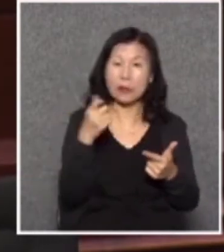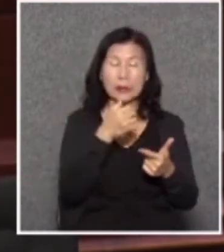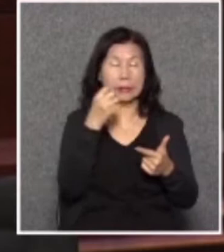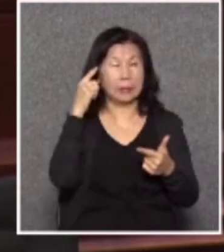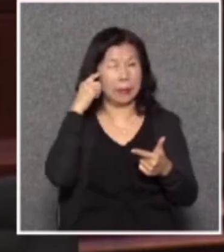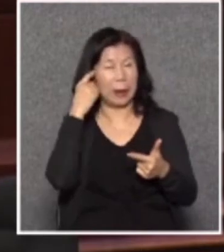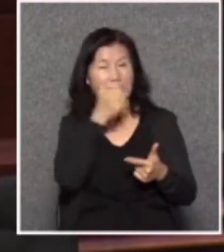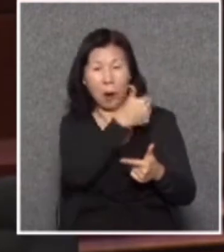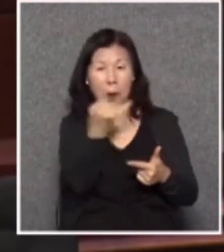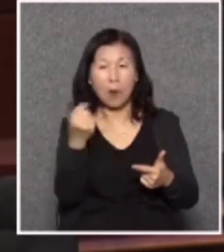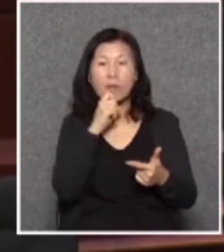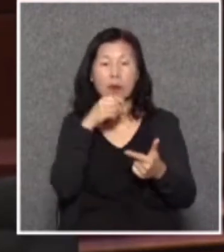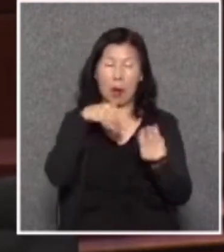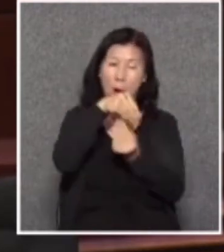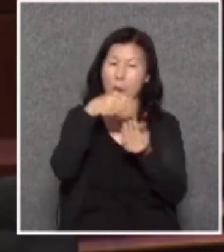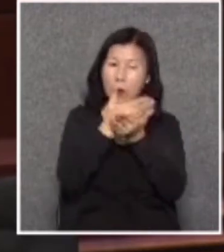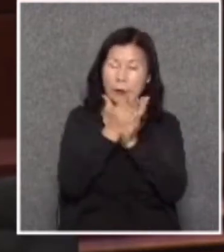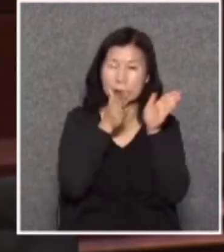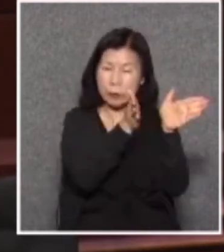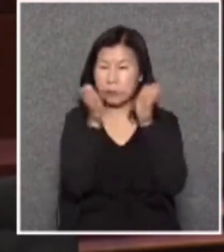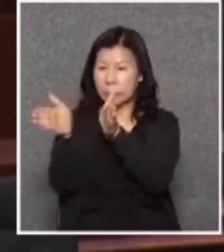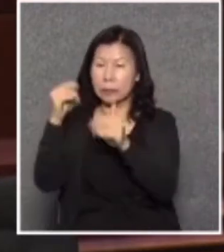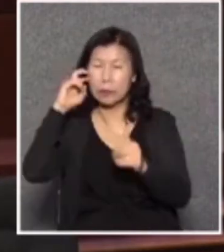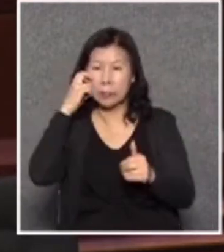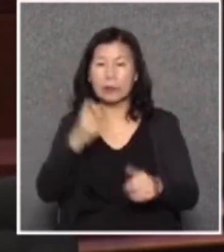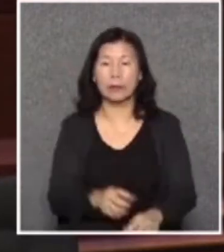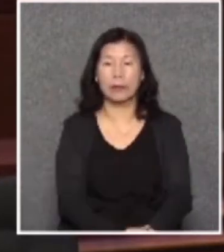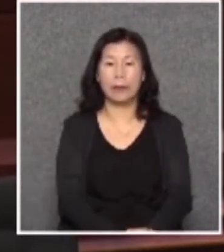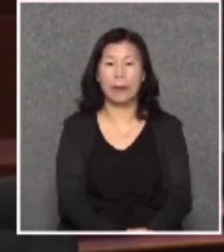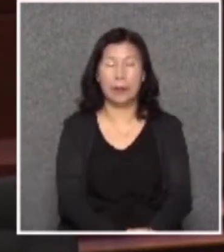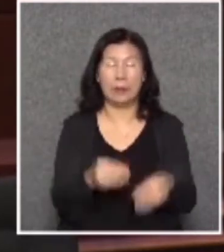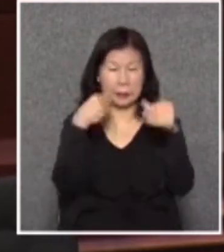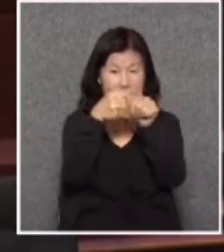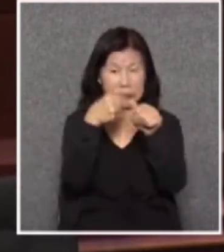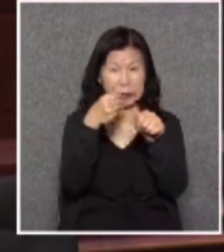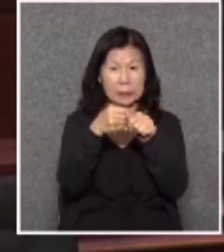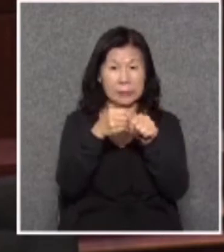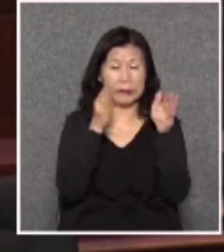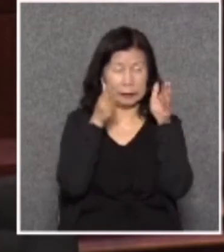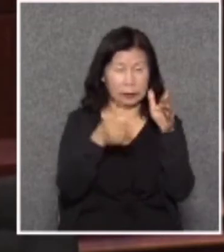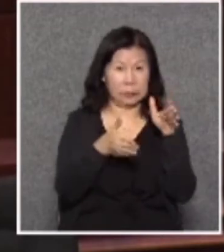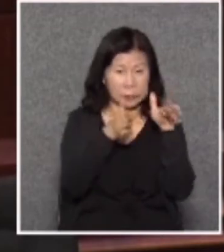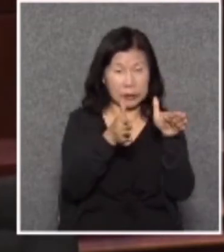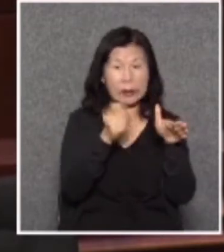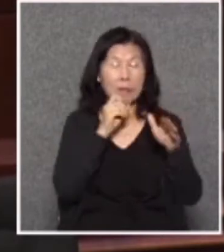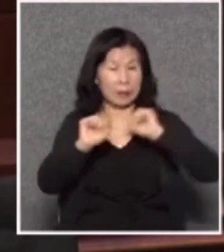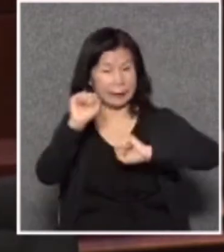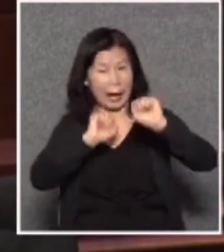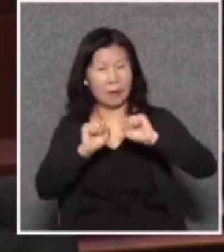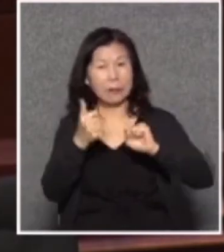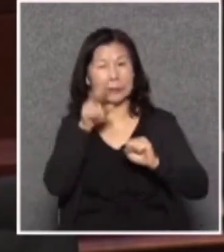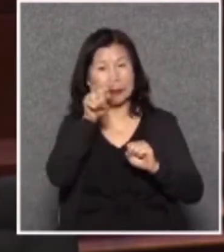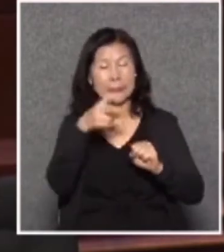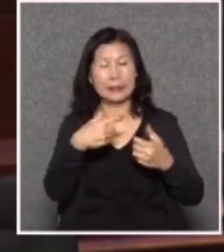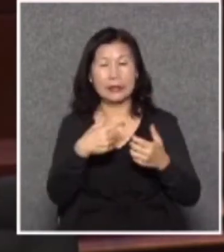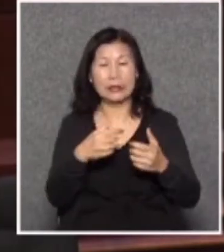辨，以及運用多角度的思考，培養他正面的價值觀和態度，協助